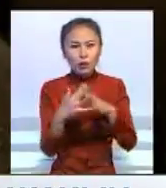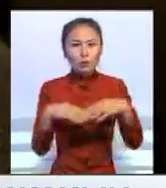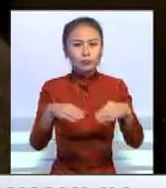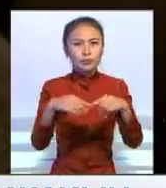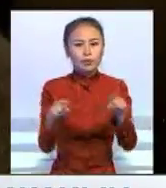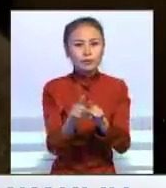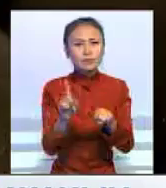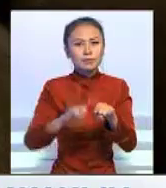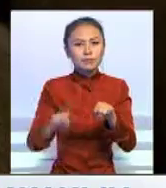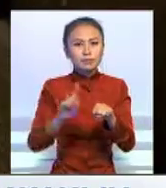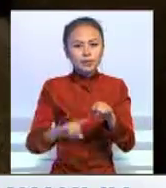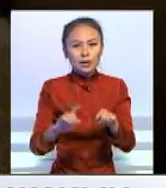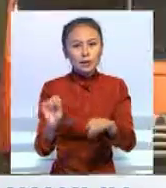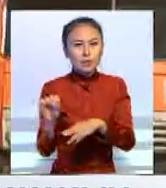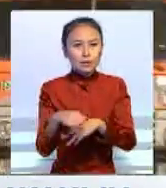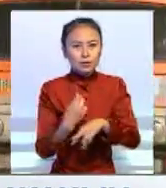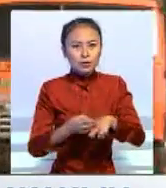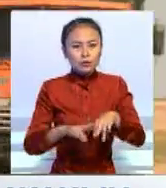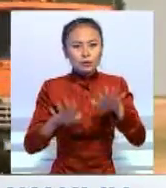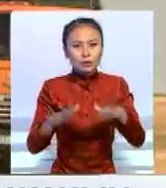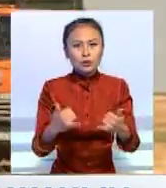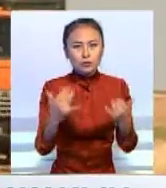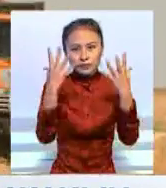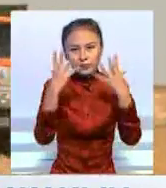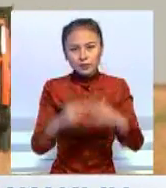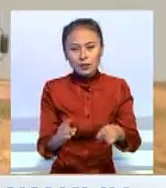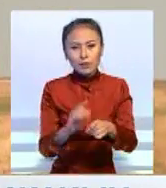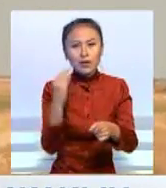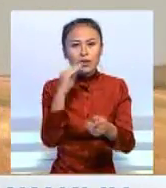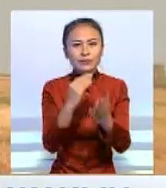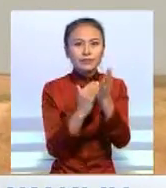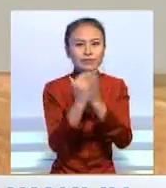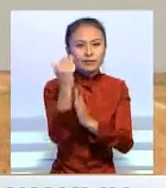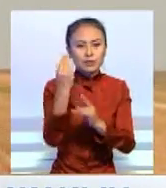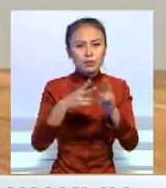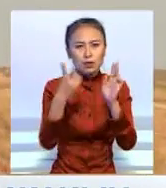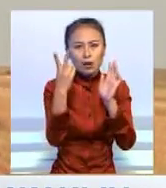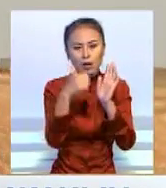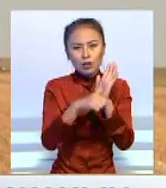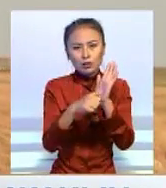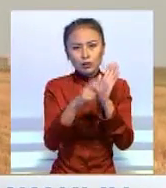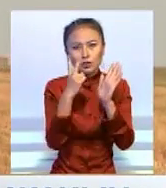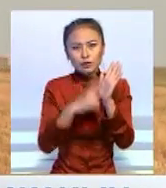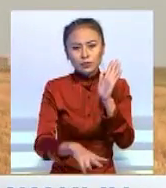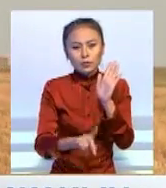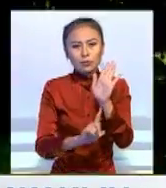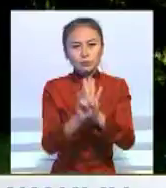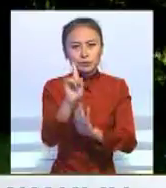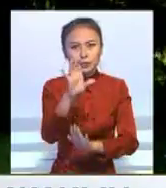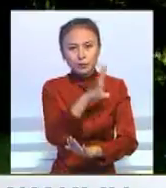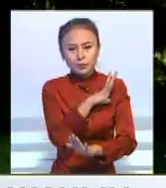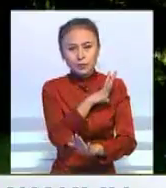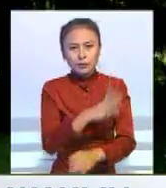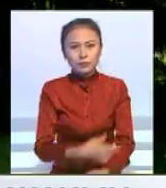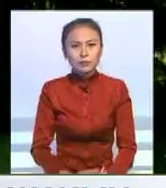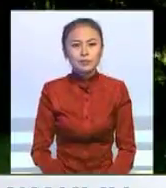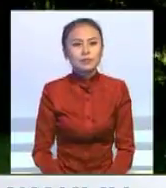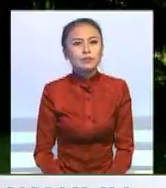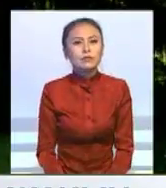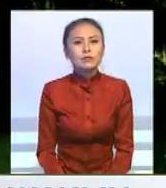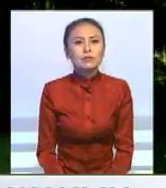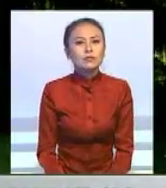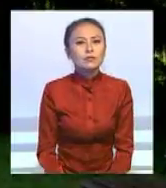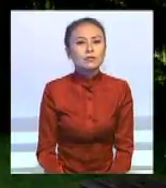ысырапсыз жинау басты жеңіс деп санайды. Бүгінгі күн аймақта сапасы жоғары 670 мың тонна астық бастырылған. Осы жылы өткен